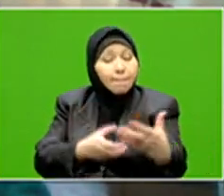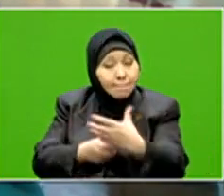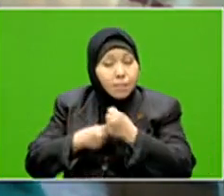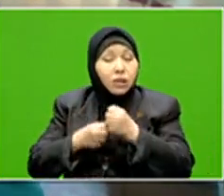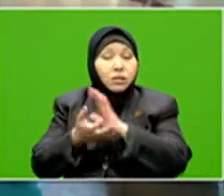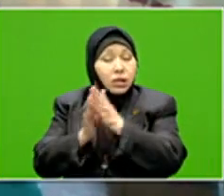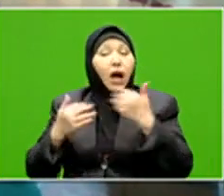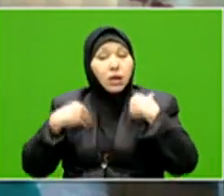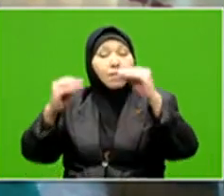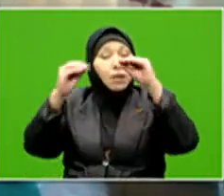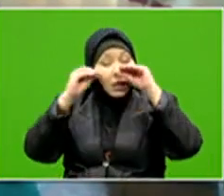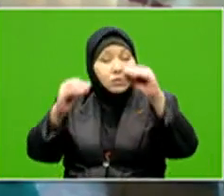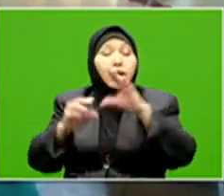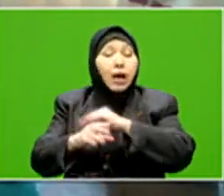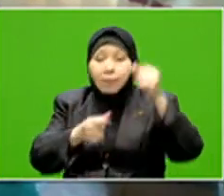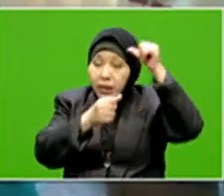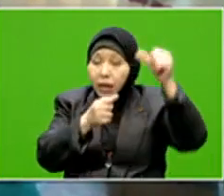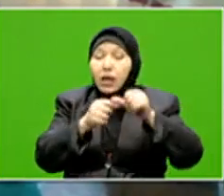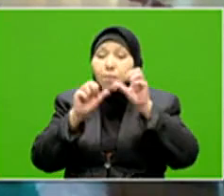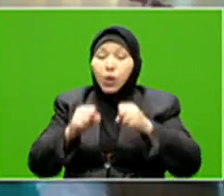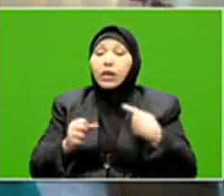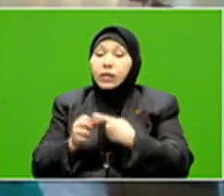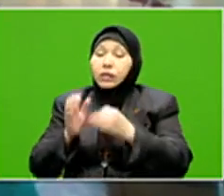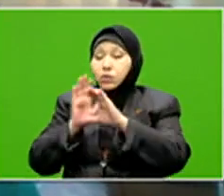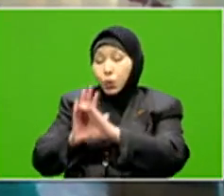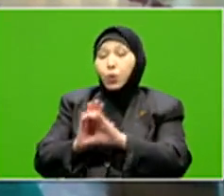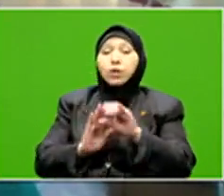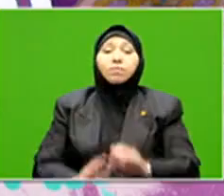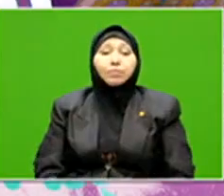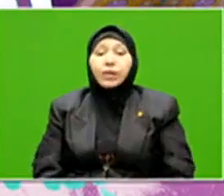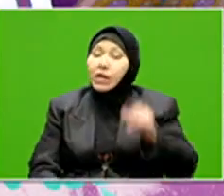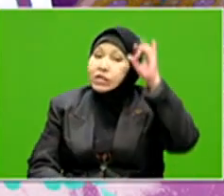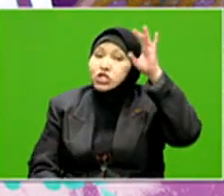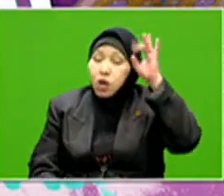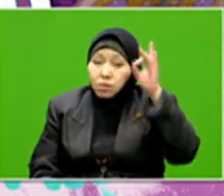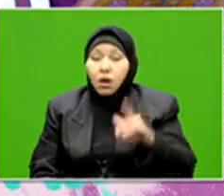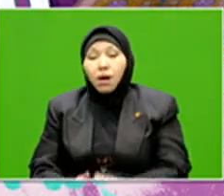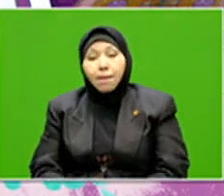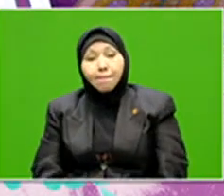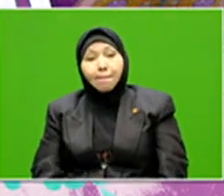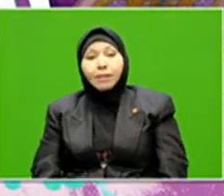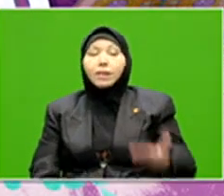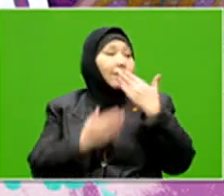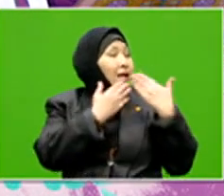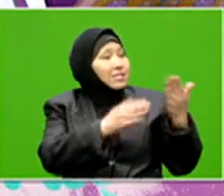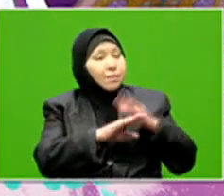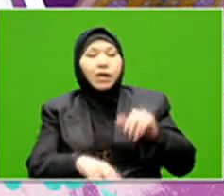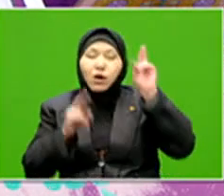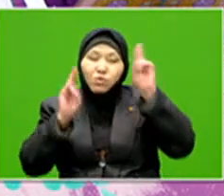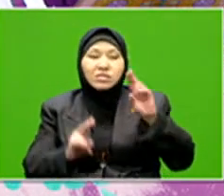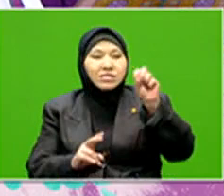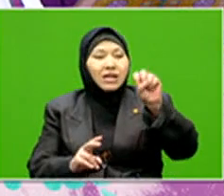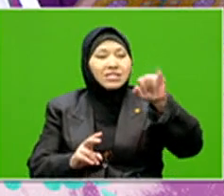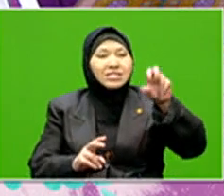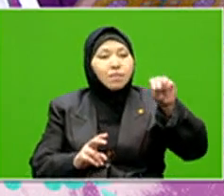ada pengajaran serta peringatan yang boleh kita teladani insya-Allah. Insya-Allah. Terima kasih diucapkan kepada Ustaz Syamsul ya, menjelaskan tentang kalau kita nak